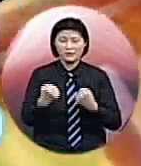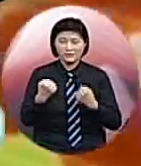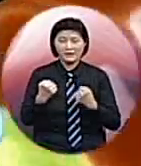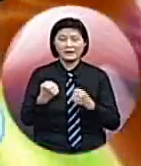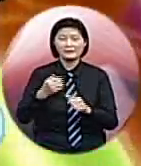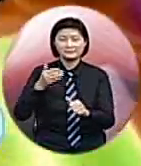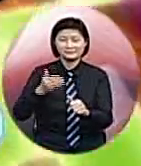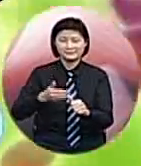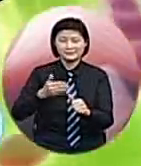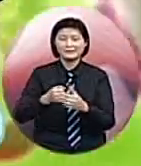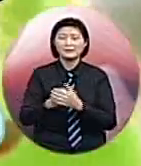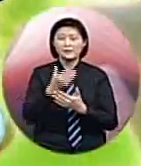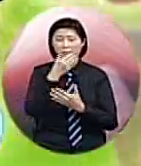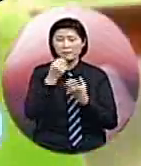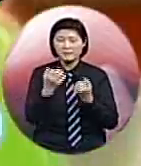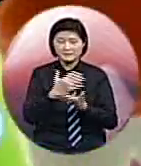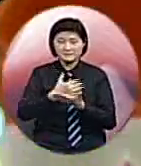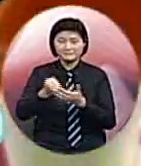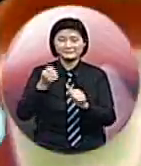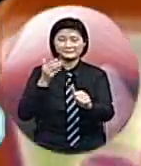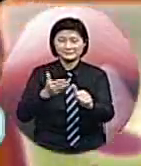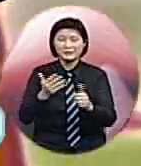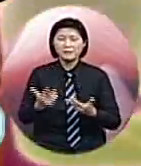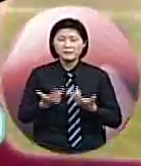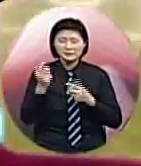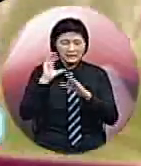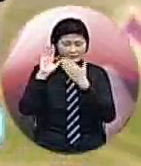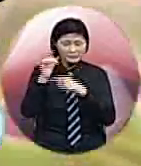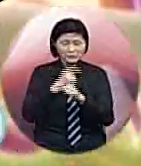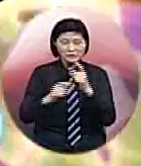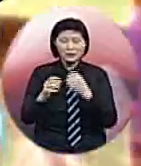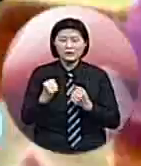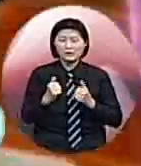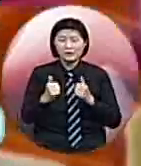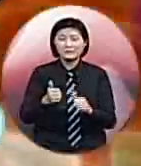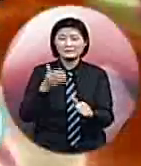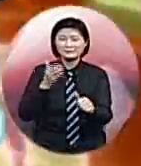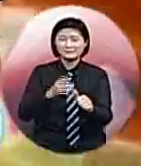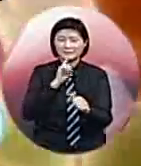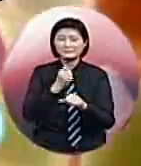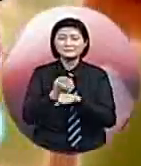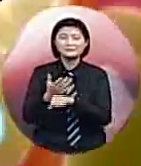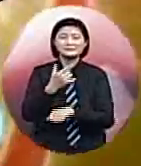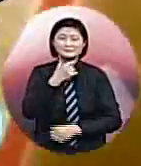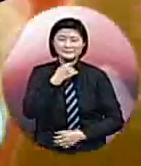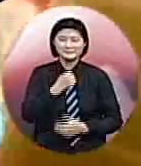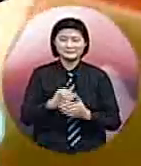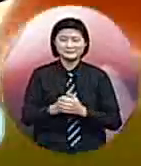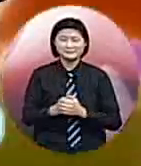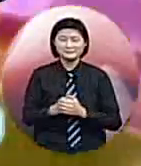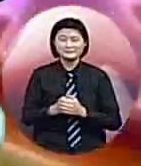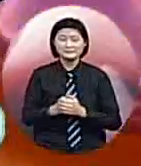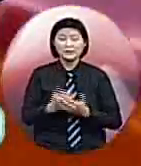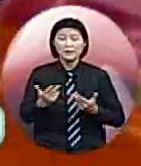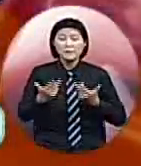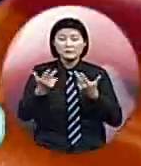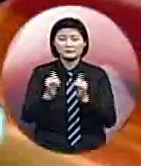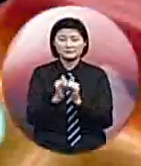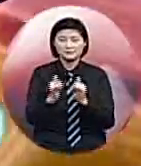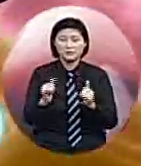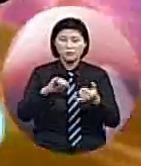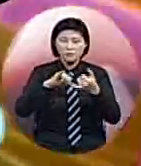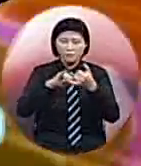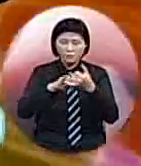예. 네. 뭐 복 많이 받으시고 봉사 앞으로 많이 하시라고 예. 그런 말씀 한번 하고 싶습니다. 아이고 이렇게 고맙습니다. 봉사를 하신 분들은